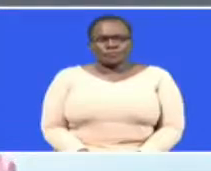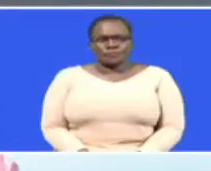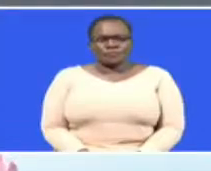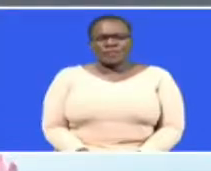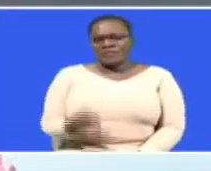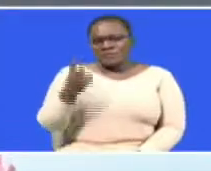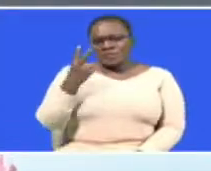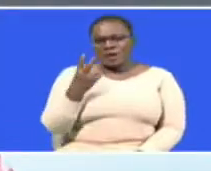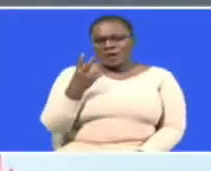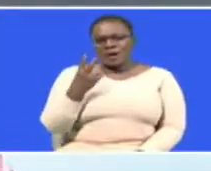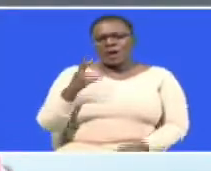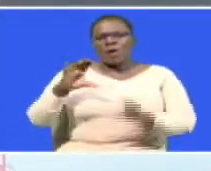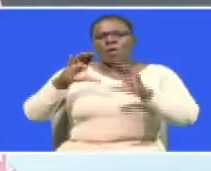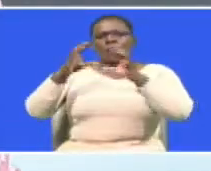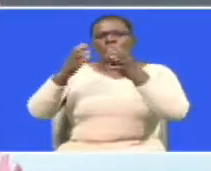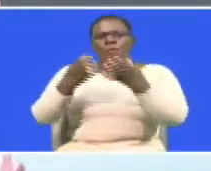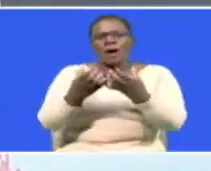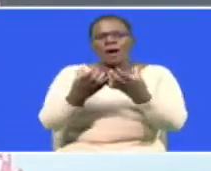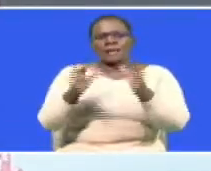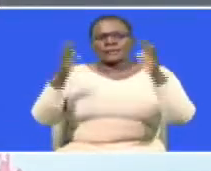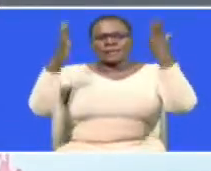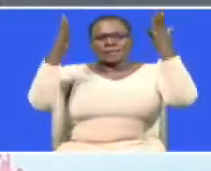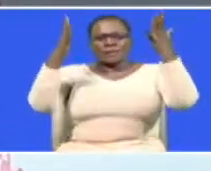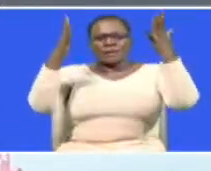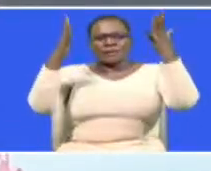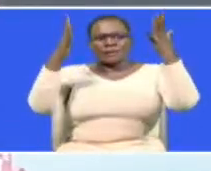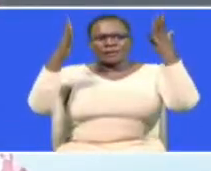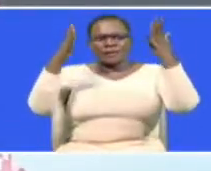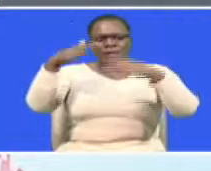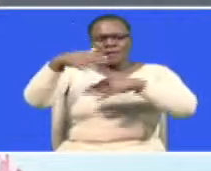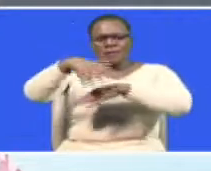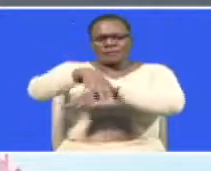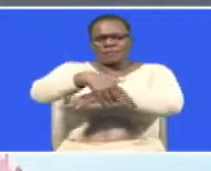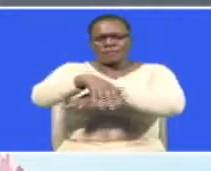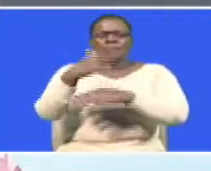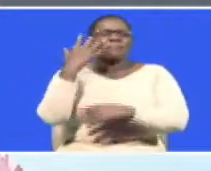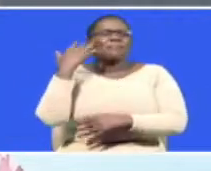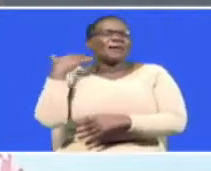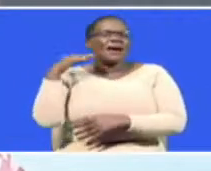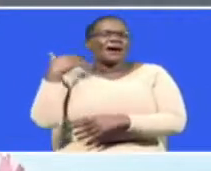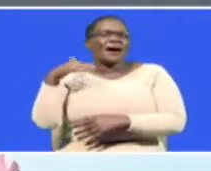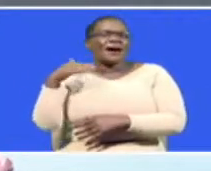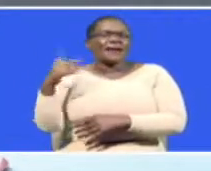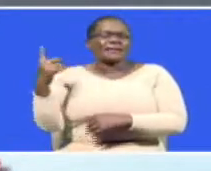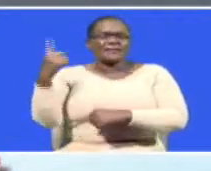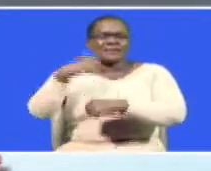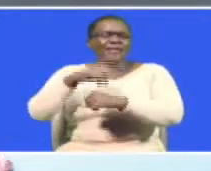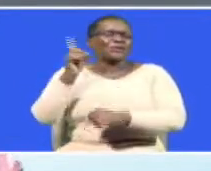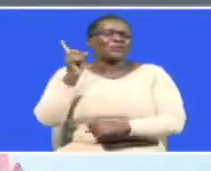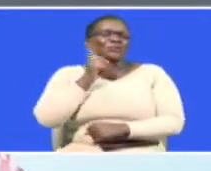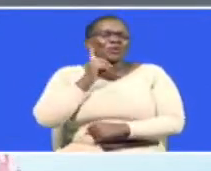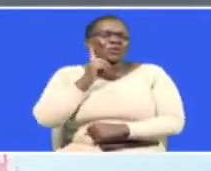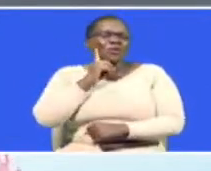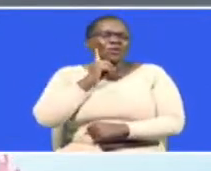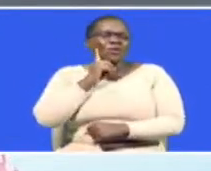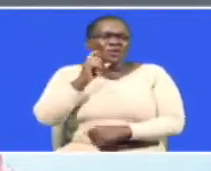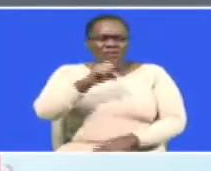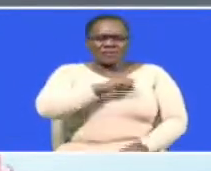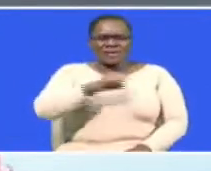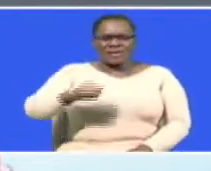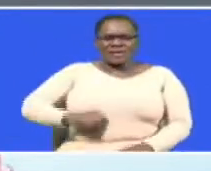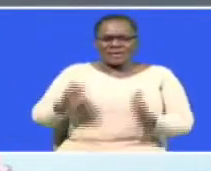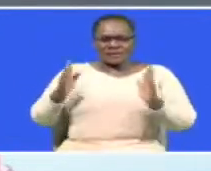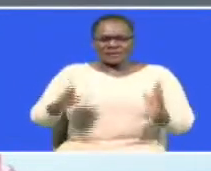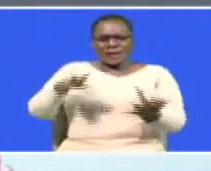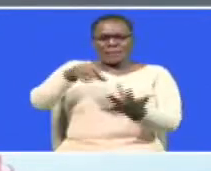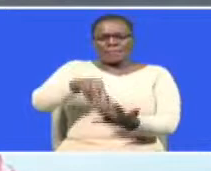Naam, mtazamaji, na dunia inapoadhimisha siku ya hedhi tarehe 28 mwezi Mei, yani hapo kesho, Seneta mteule Bi